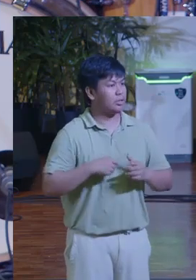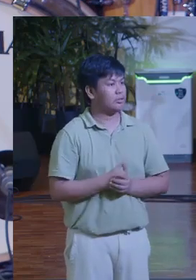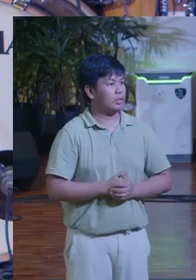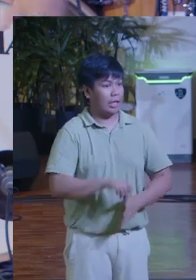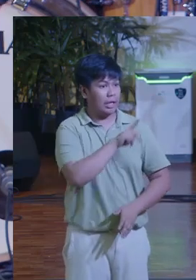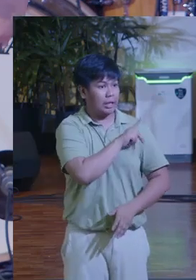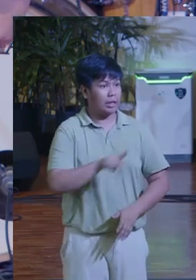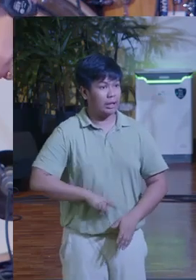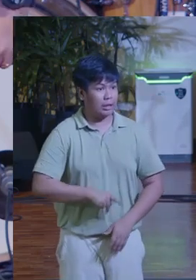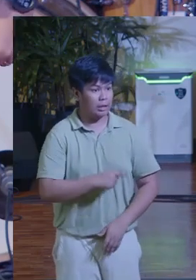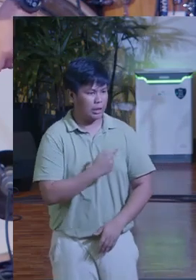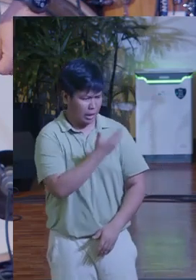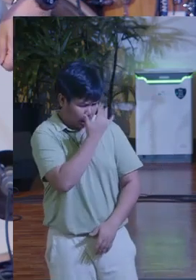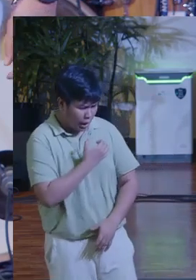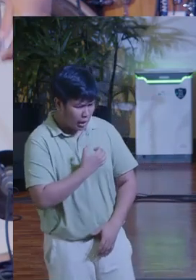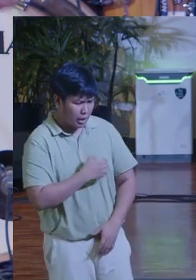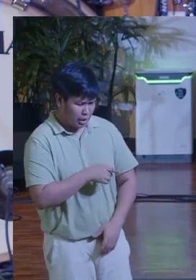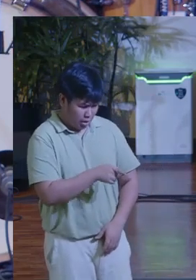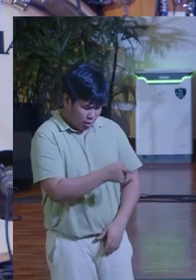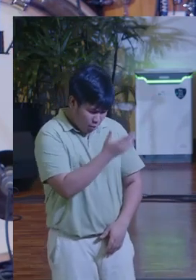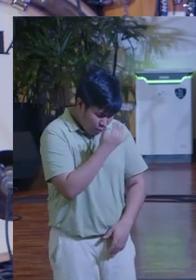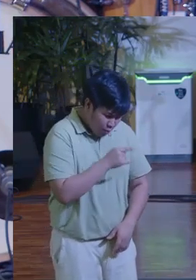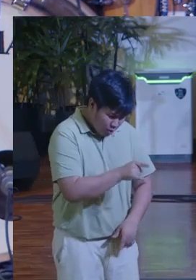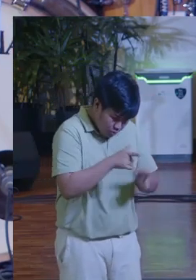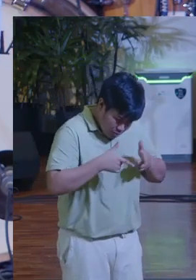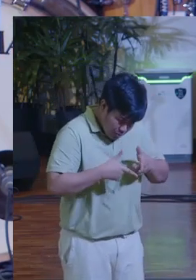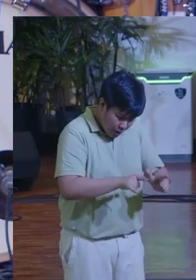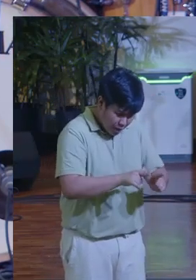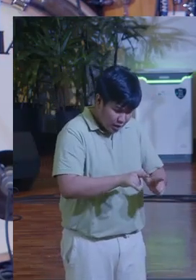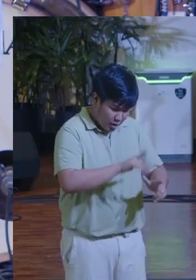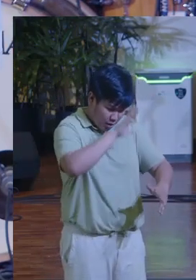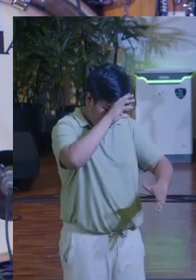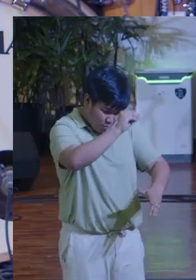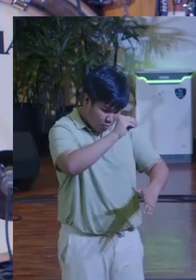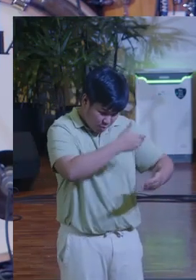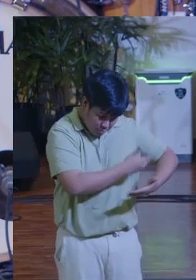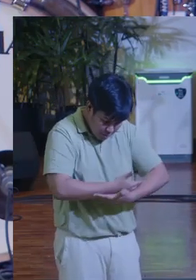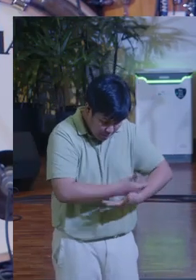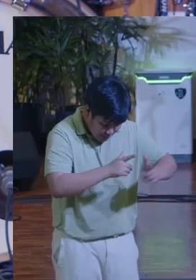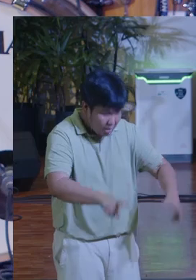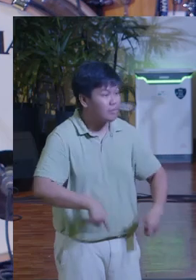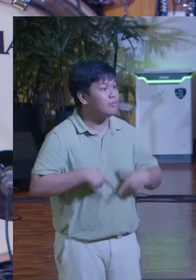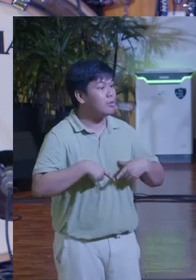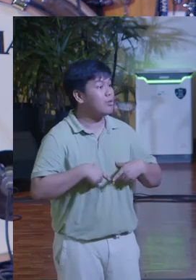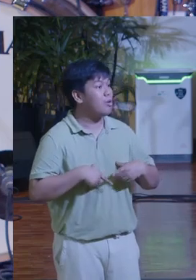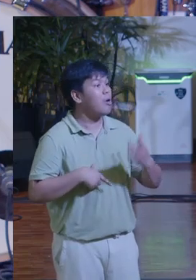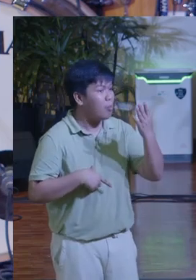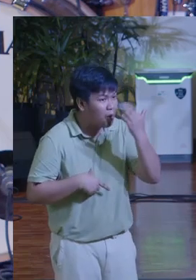you done this? And let the male children live. So marami.